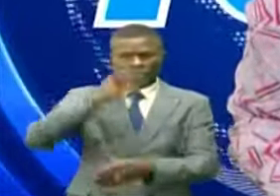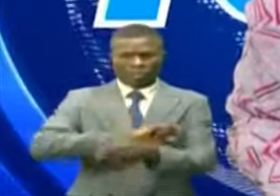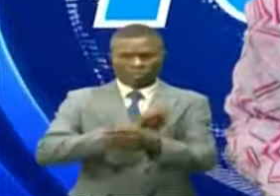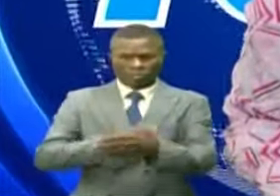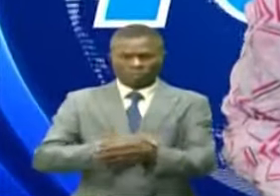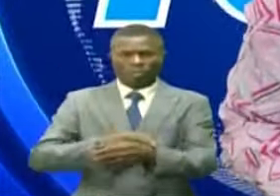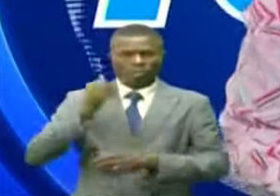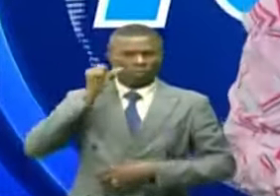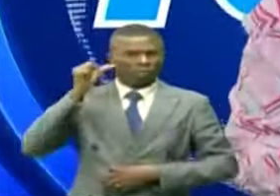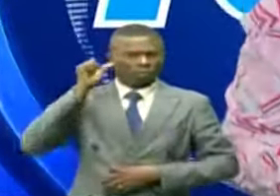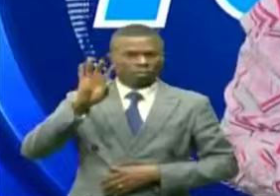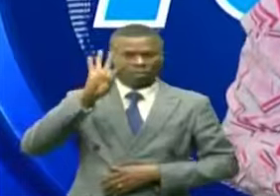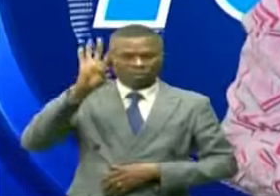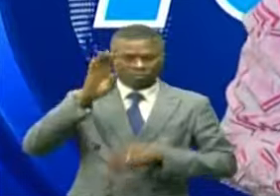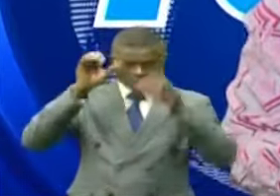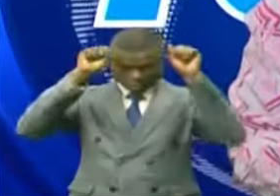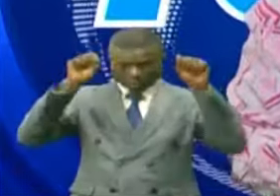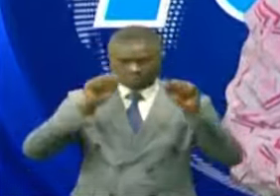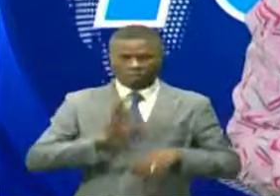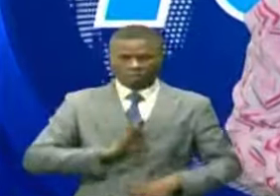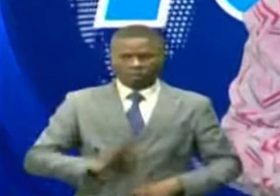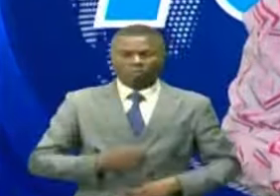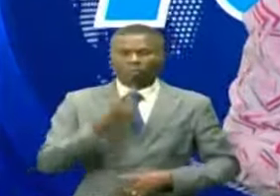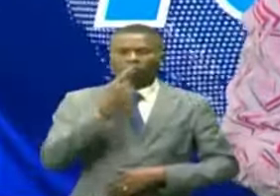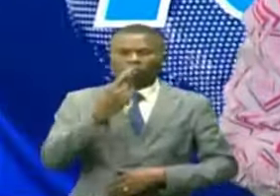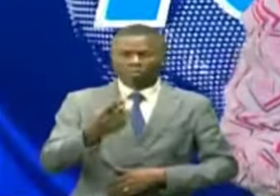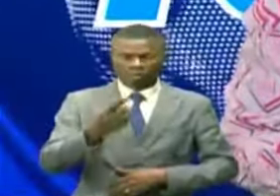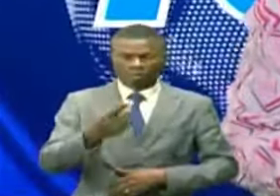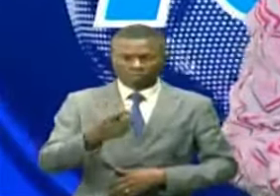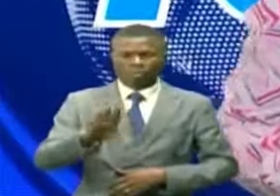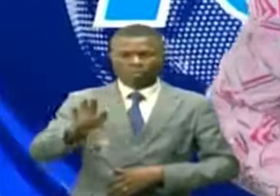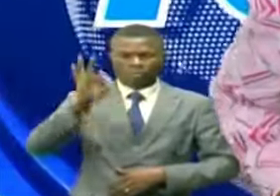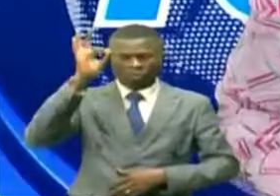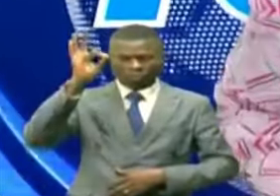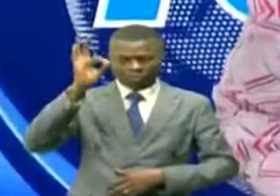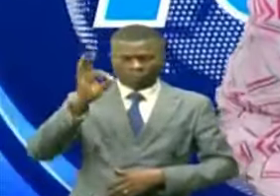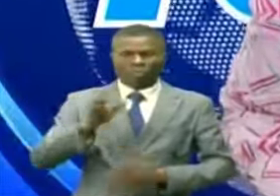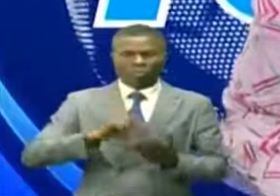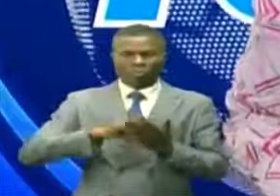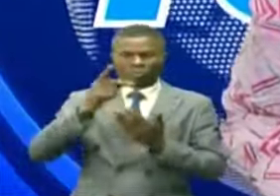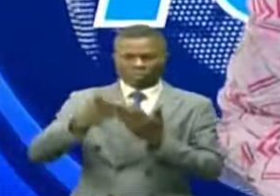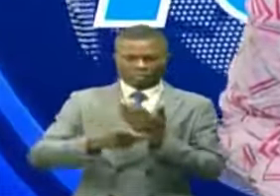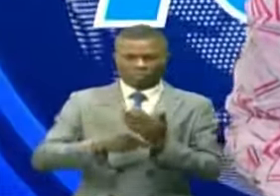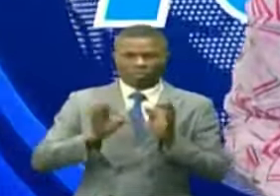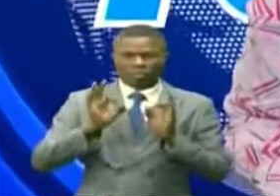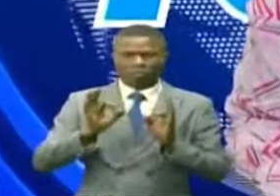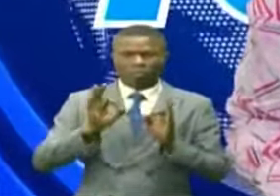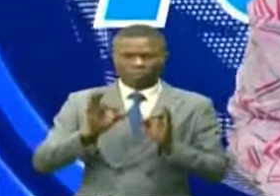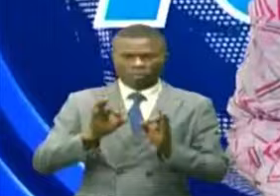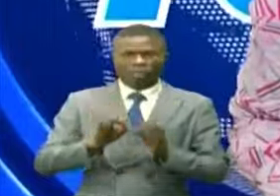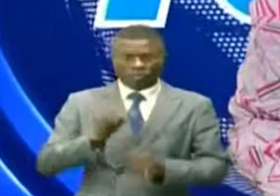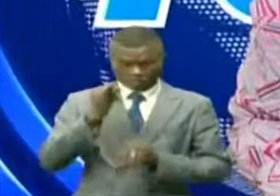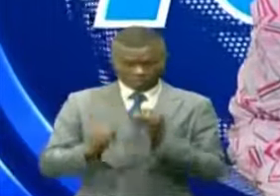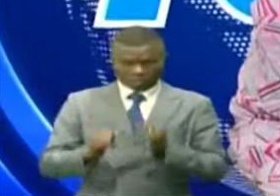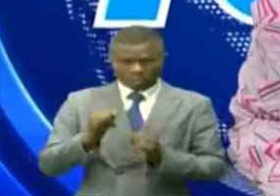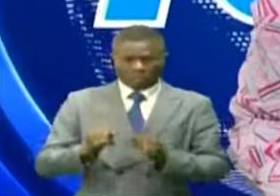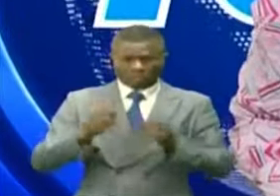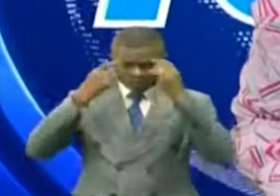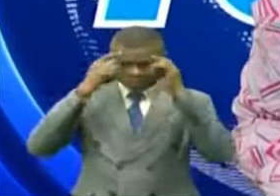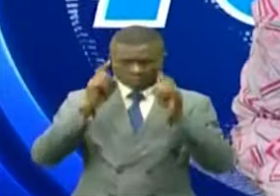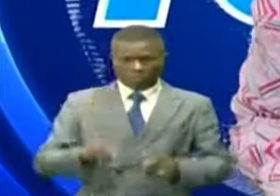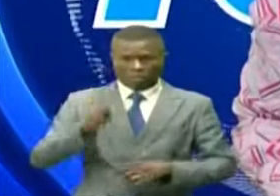hier je dit dans un discours à la nation avoir opté pour un dispositif transitoire au terme duquel cette mesure